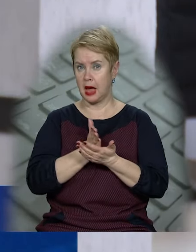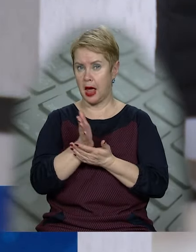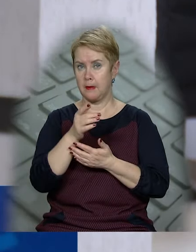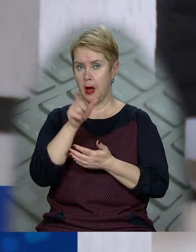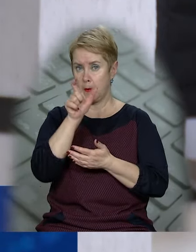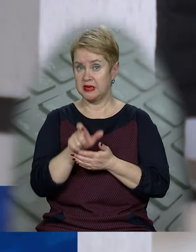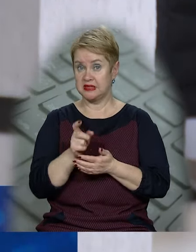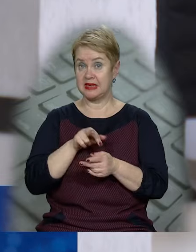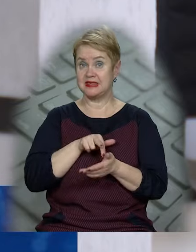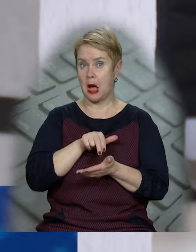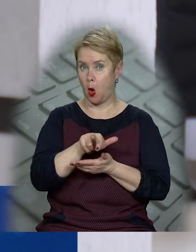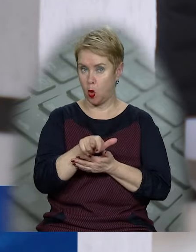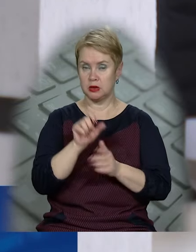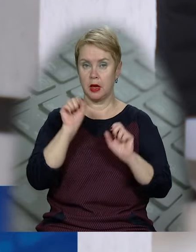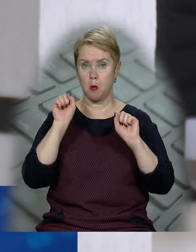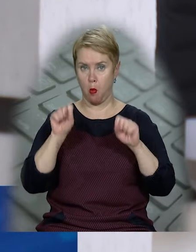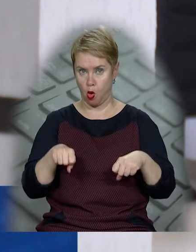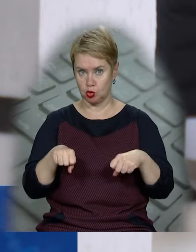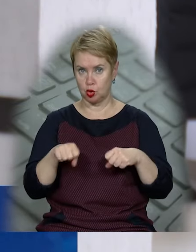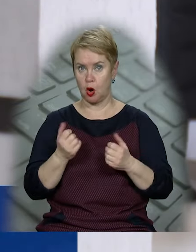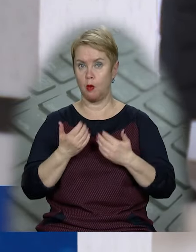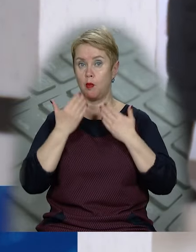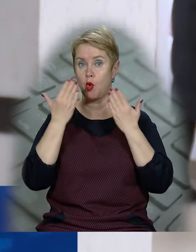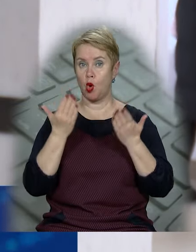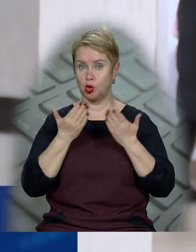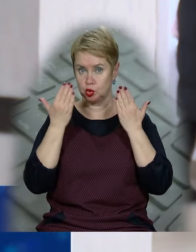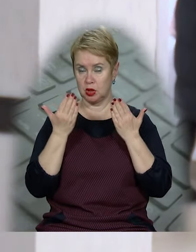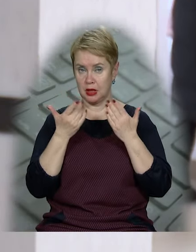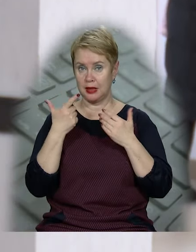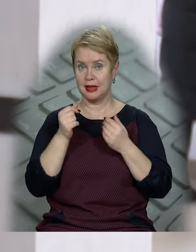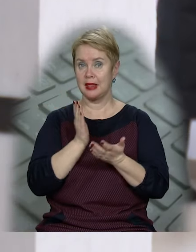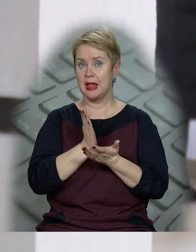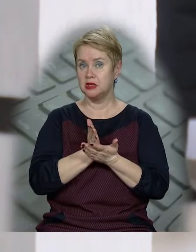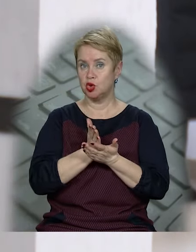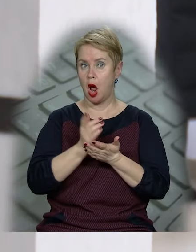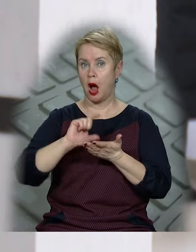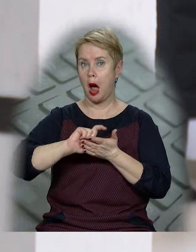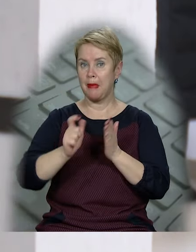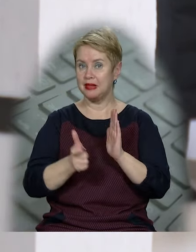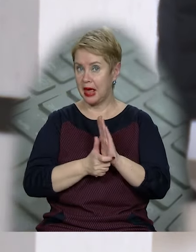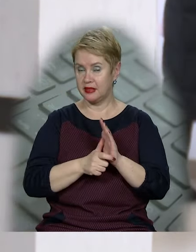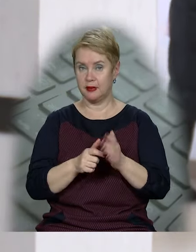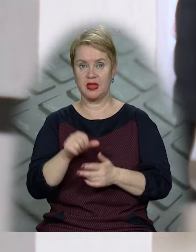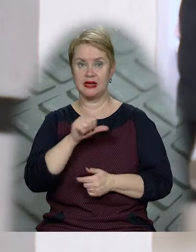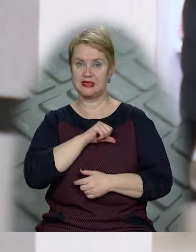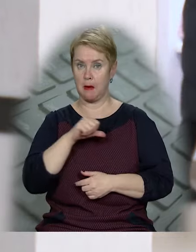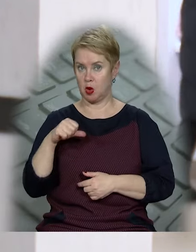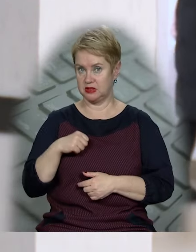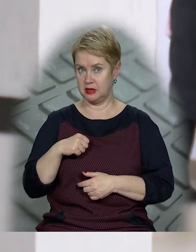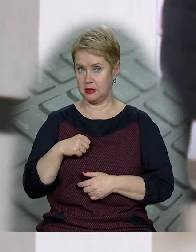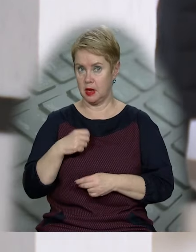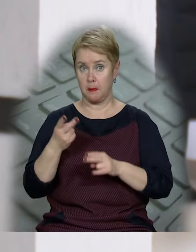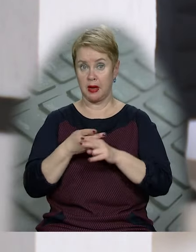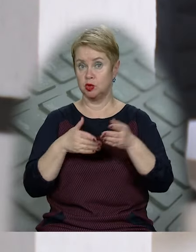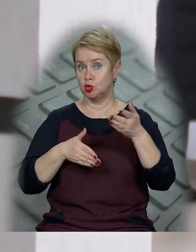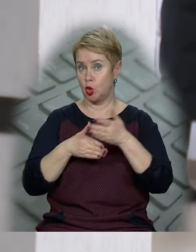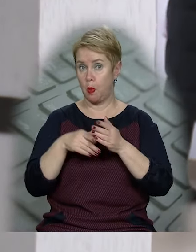пацієнт, який заходить, він може прочитати розташування кабінетів і самостійно, навіть без